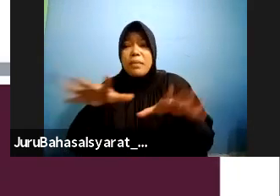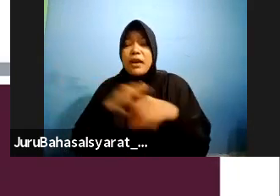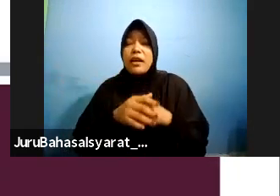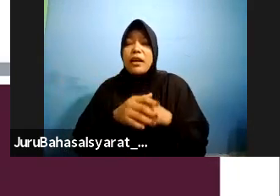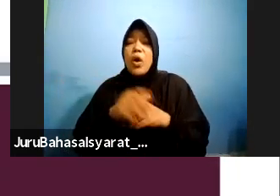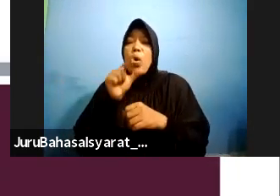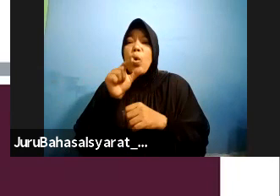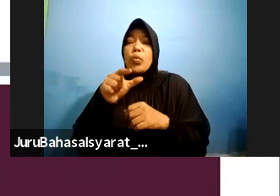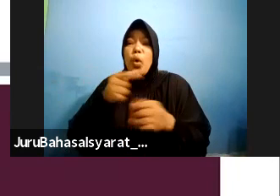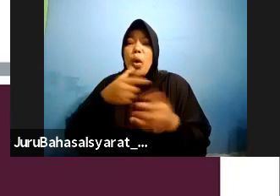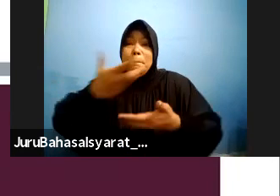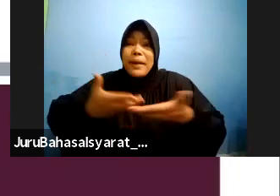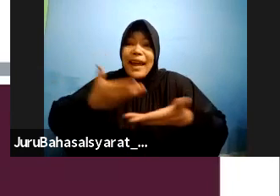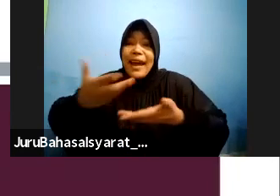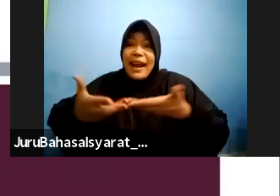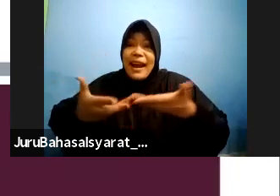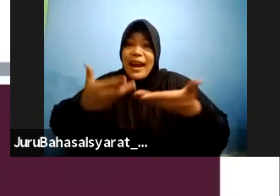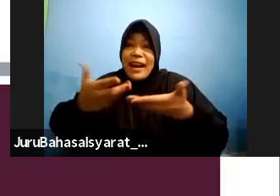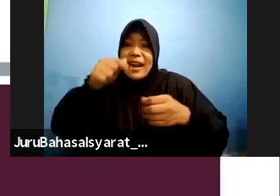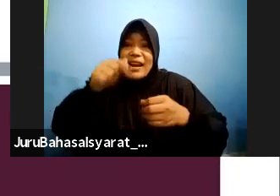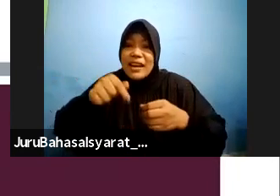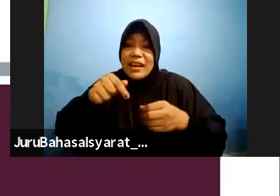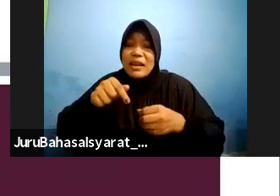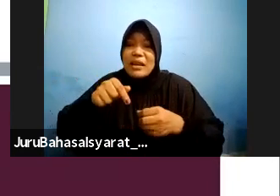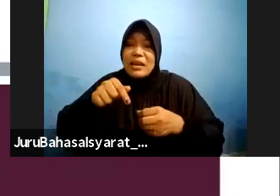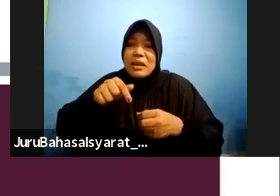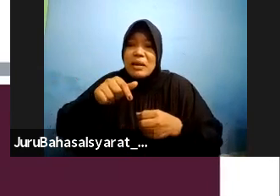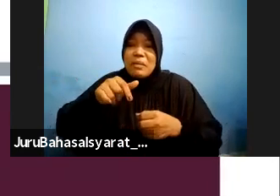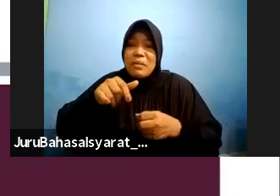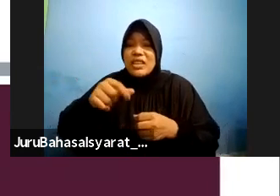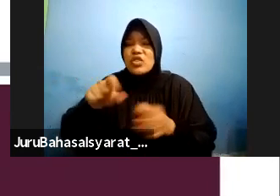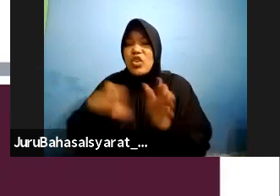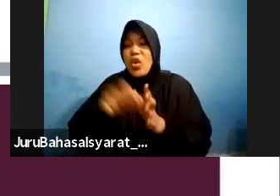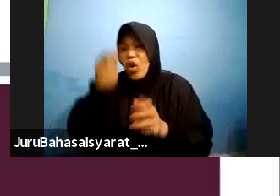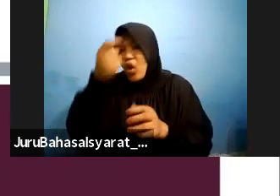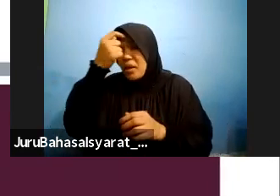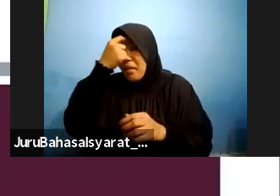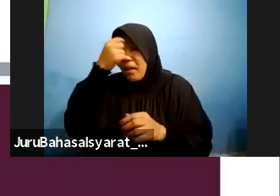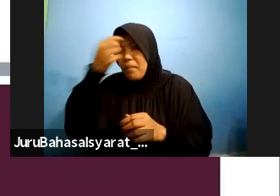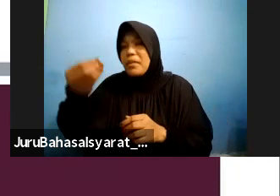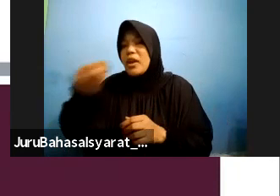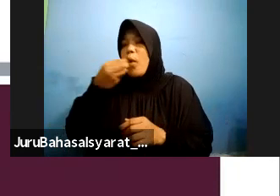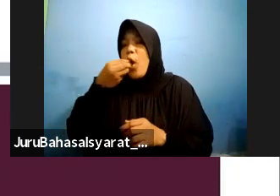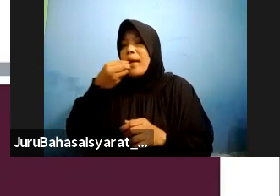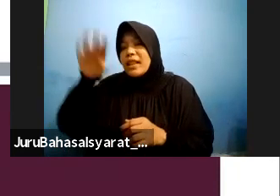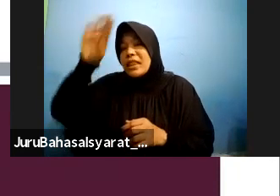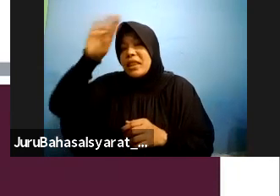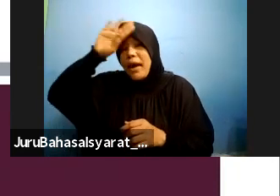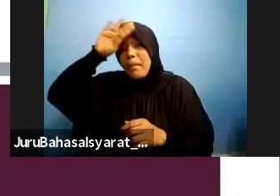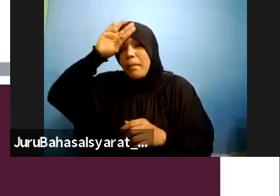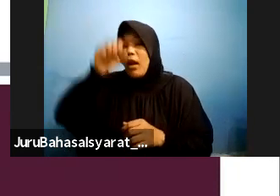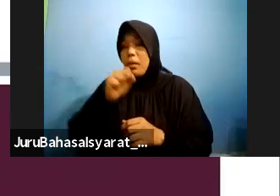ini masih bersifat simptomatik dan suportif biasanya. Jadi kalau demam diberikan obat demam, kalau batuk diberikan